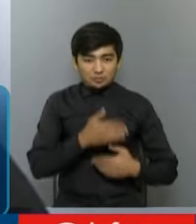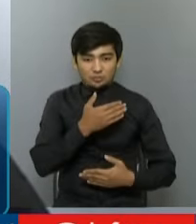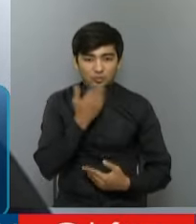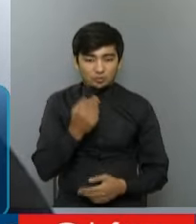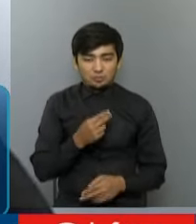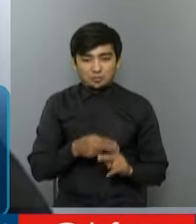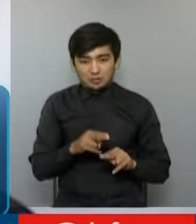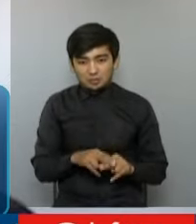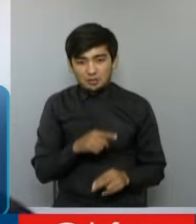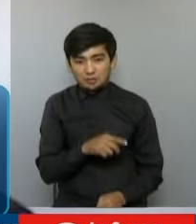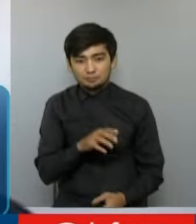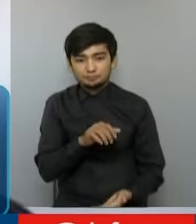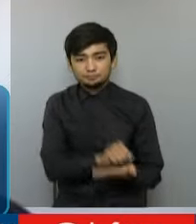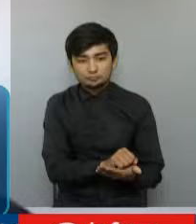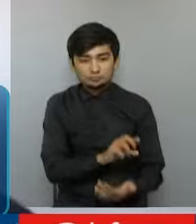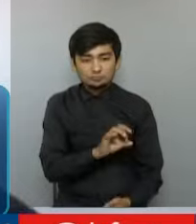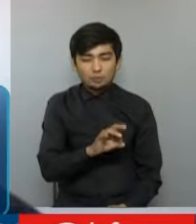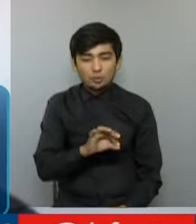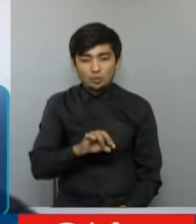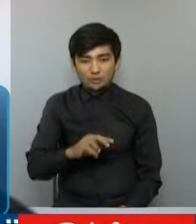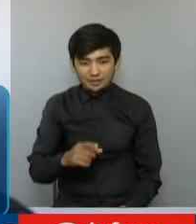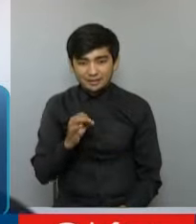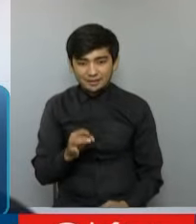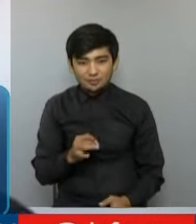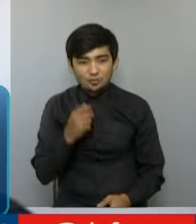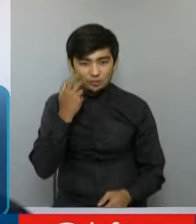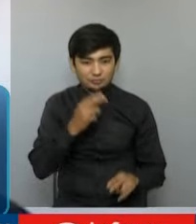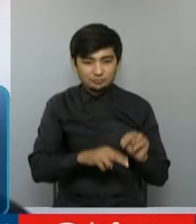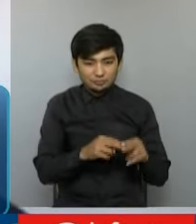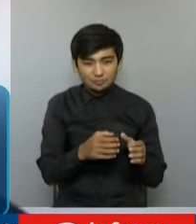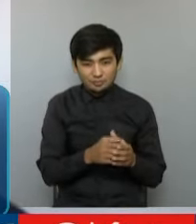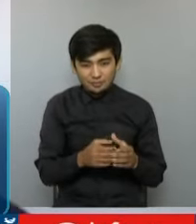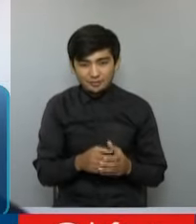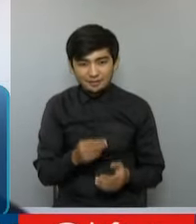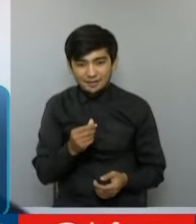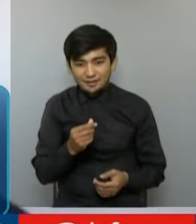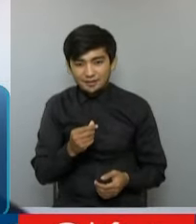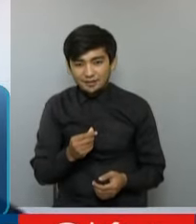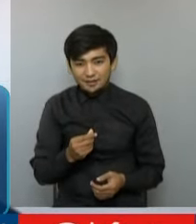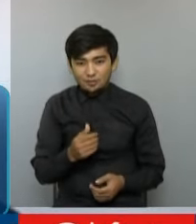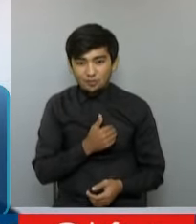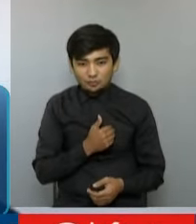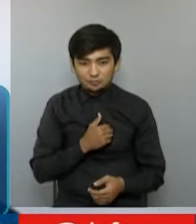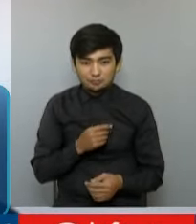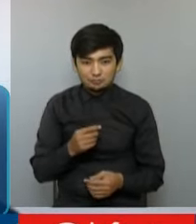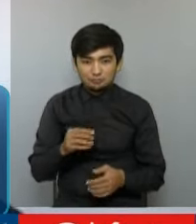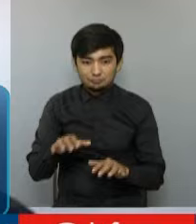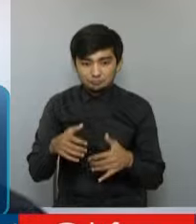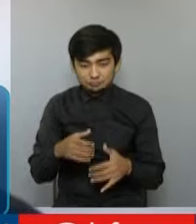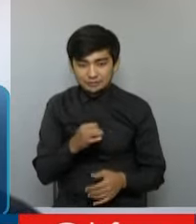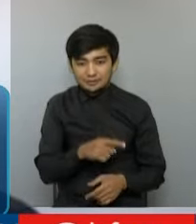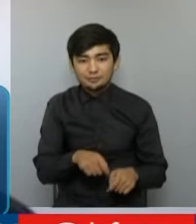предварительный договор бронирования. Когда застройщики пытаются привлечь таким образом деньги, они